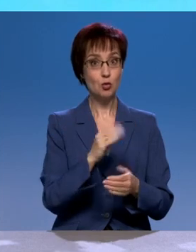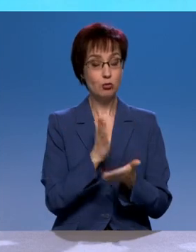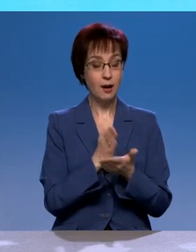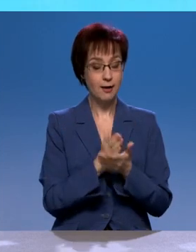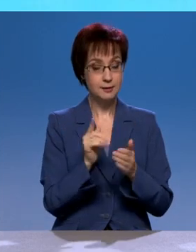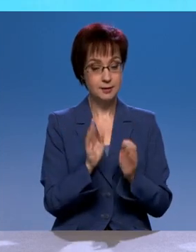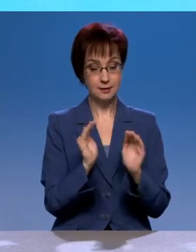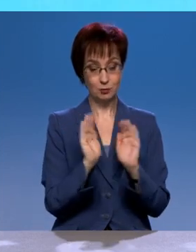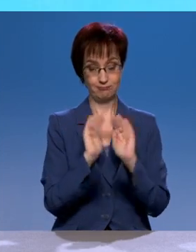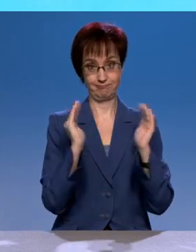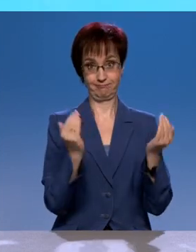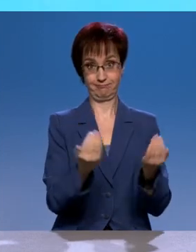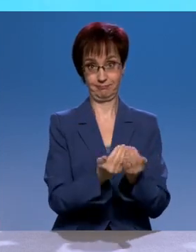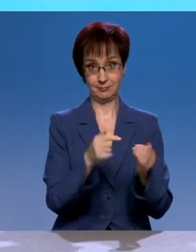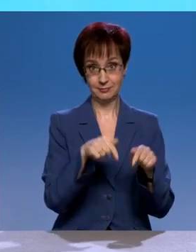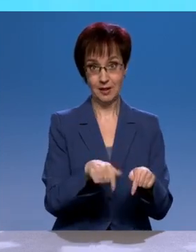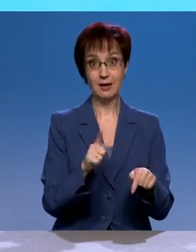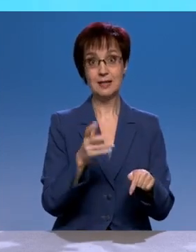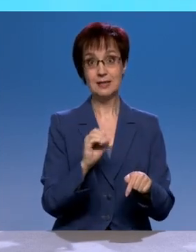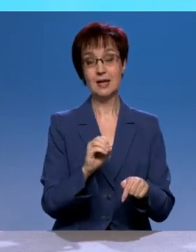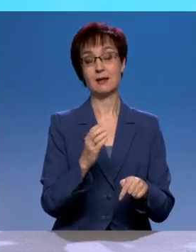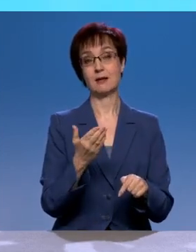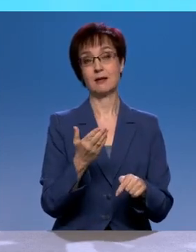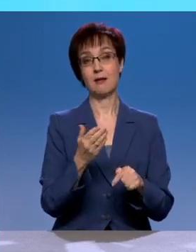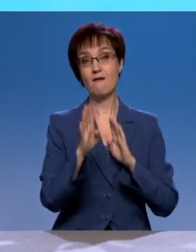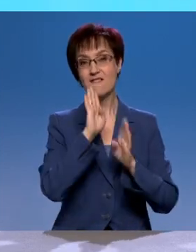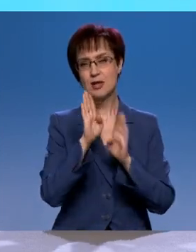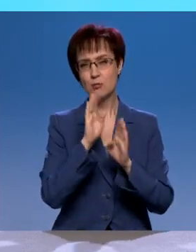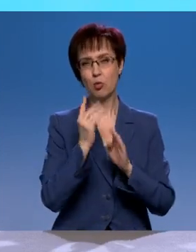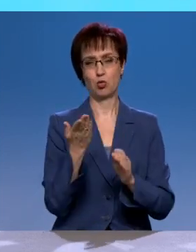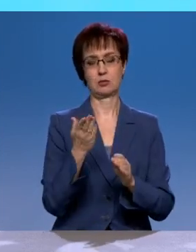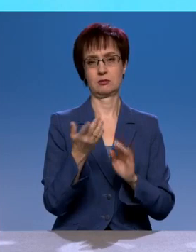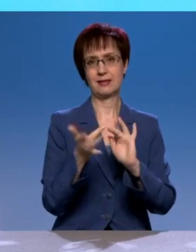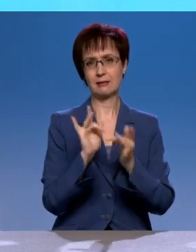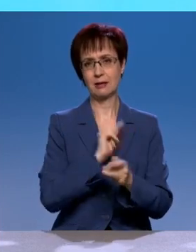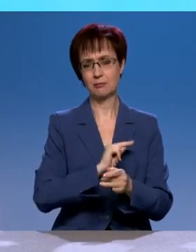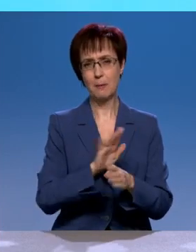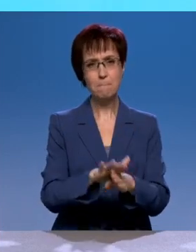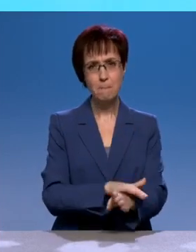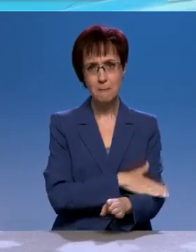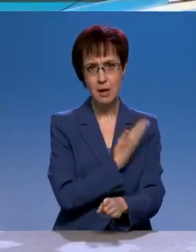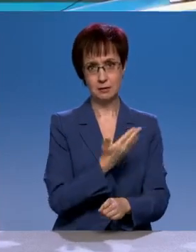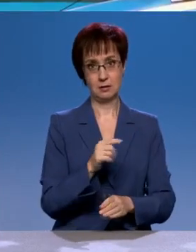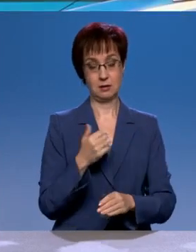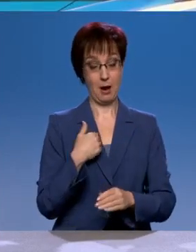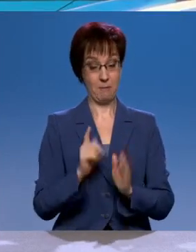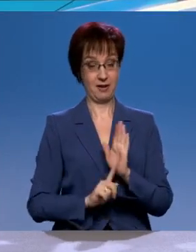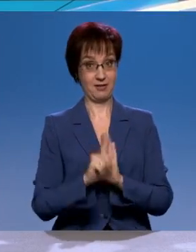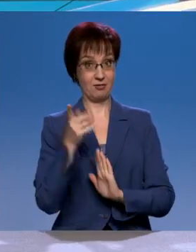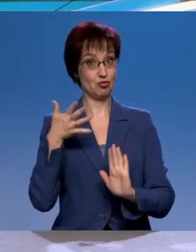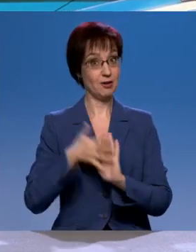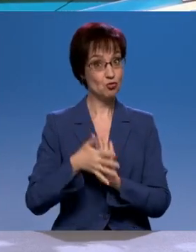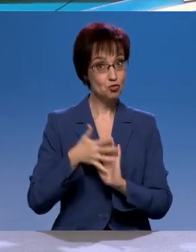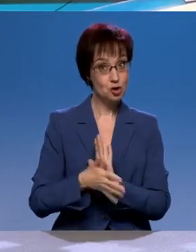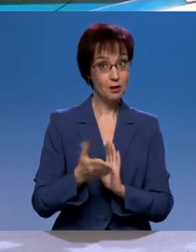признак и какое-то такое вот качество, что вот, вот как надо делать жизнь-то. А мы стали это изучать, и благодаря нам, мне кажется,